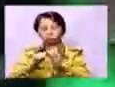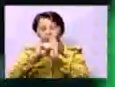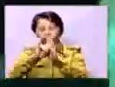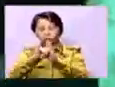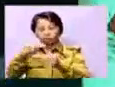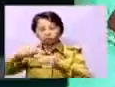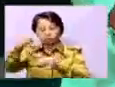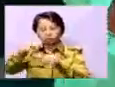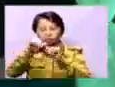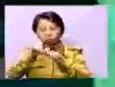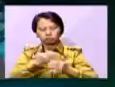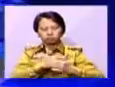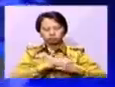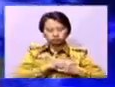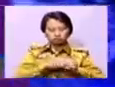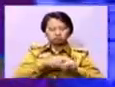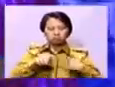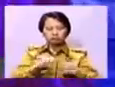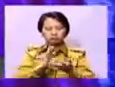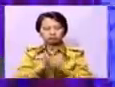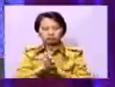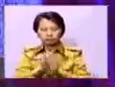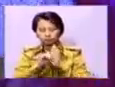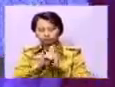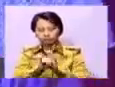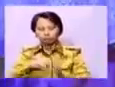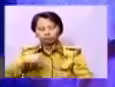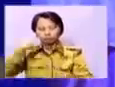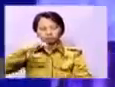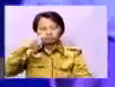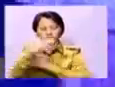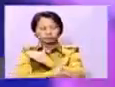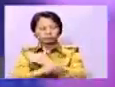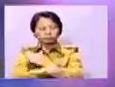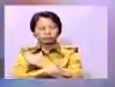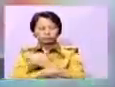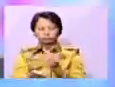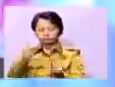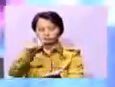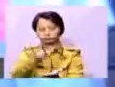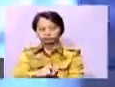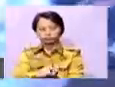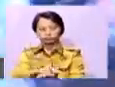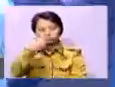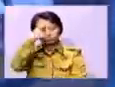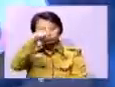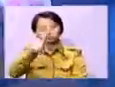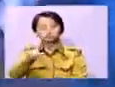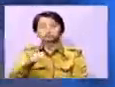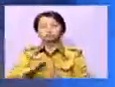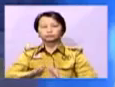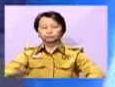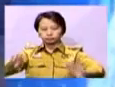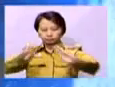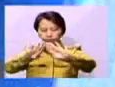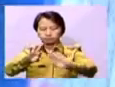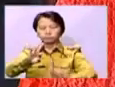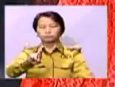ini terus dekat di hati menjadi IDTT sejarah negara. Laporan Nur Hidayah Anwar untuk Berita